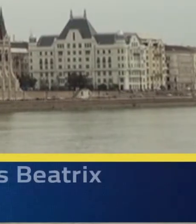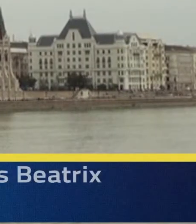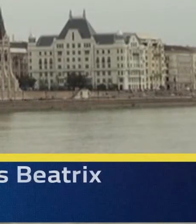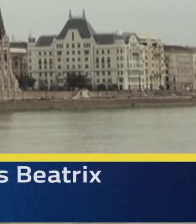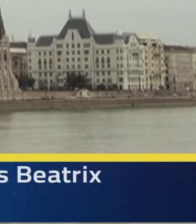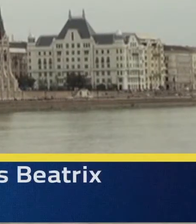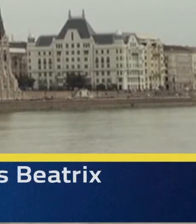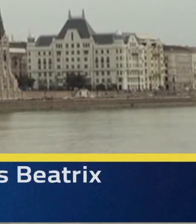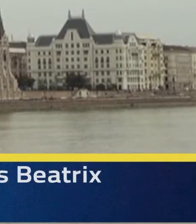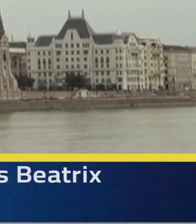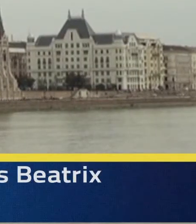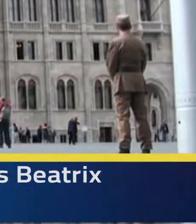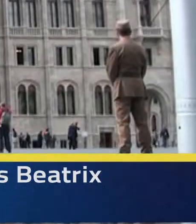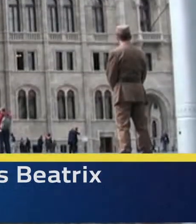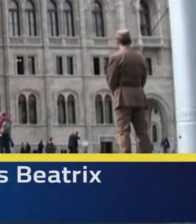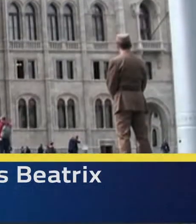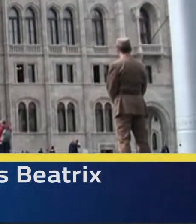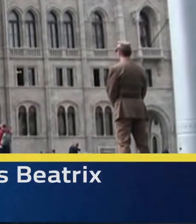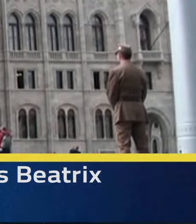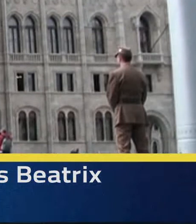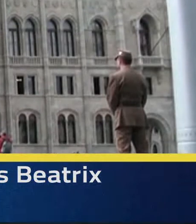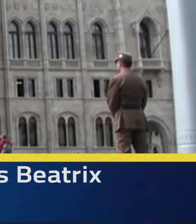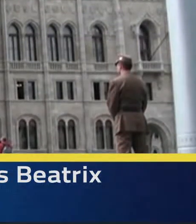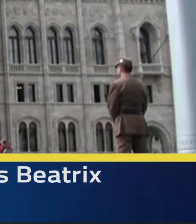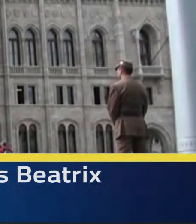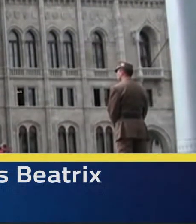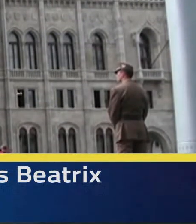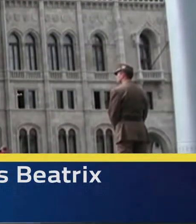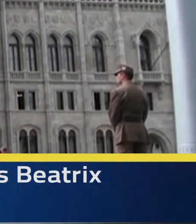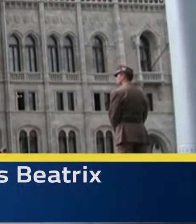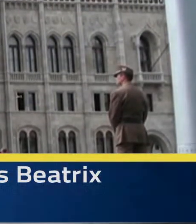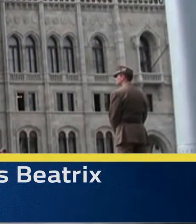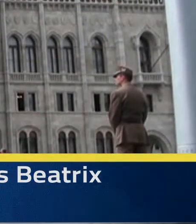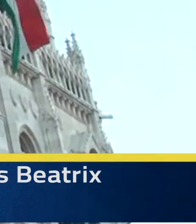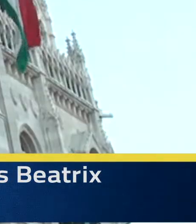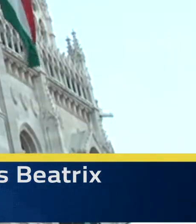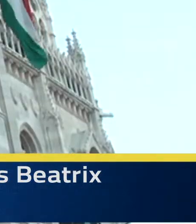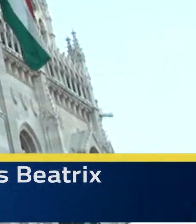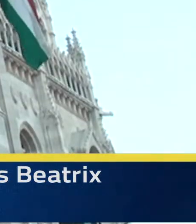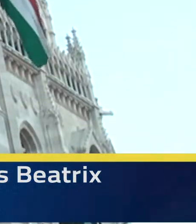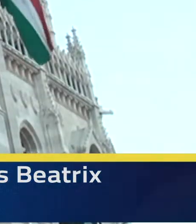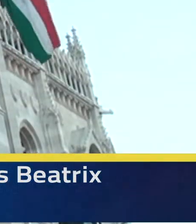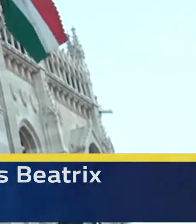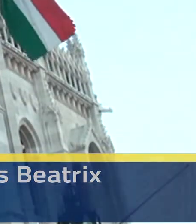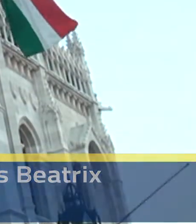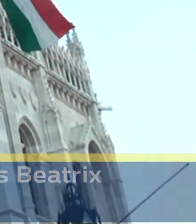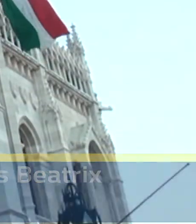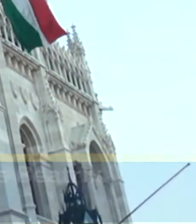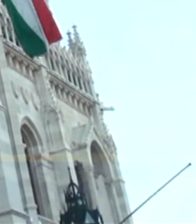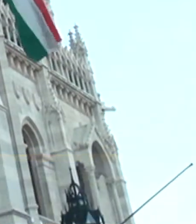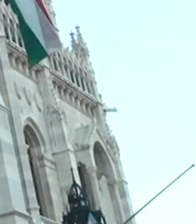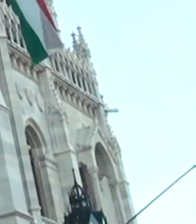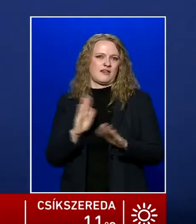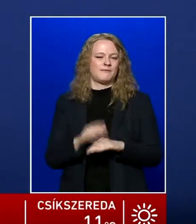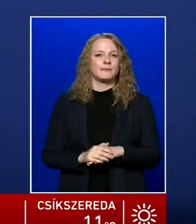Ifjúságügyért felelős államtitkár szerint a magyar kormány továbbra is azon dolgozik, hogy könnyebb legyen családot alapítani az országban, még a járvány idején